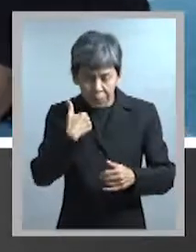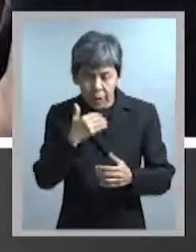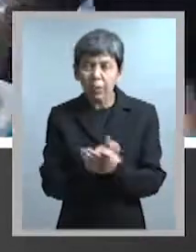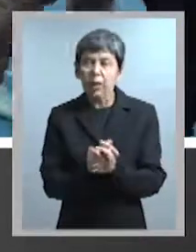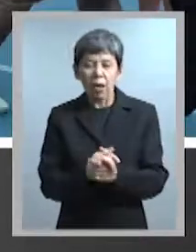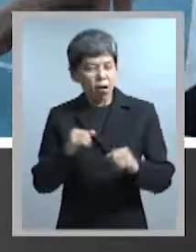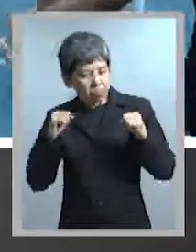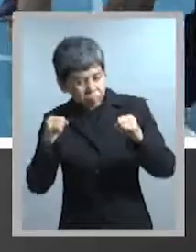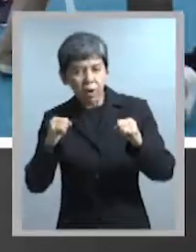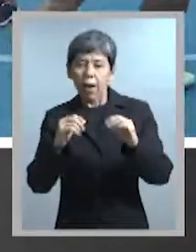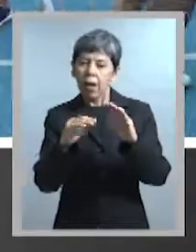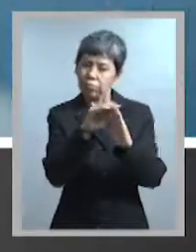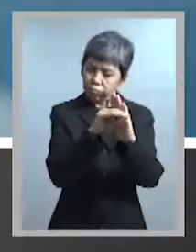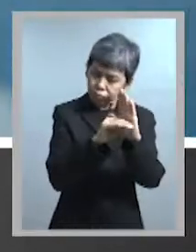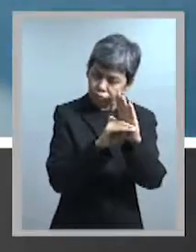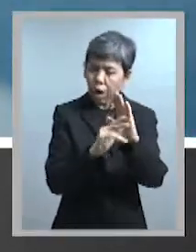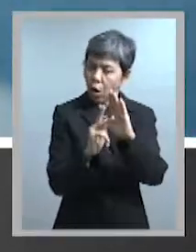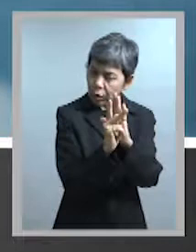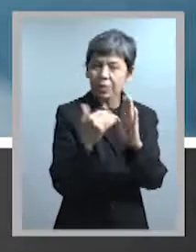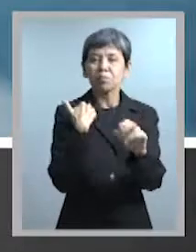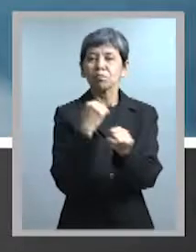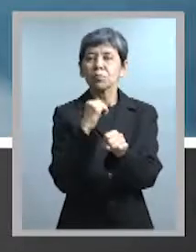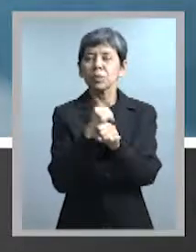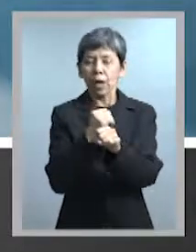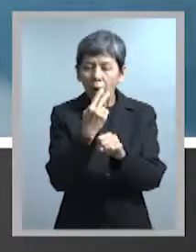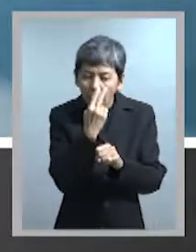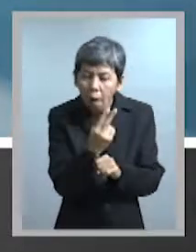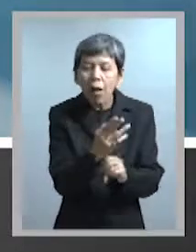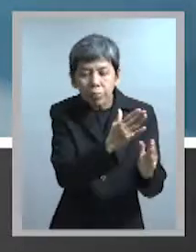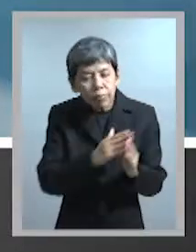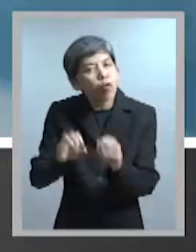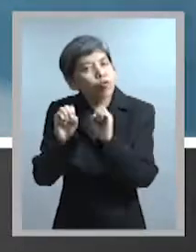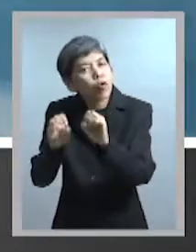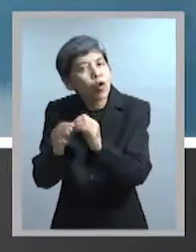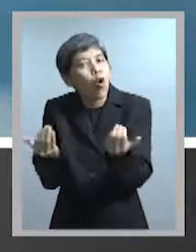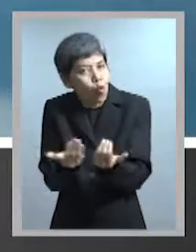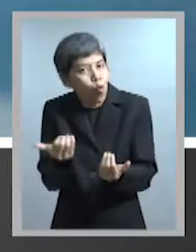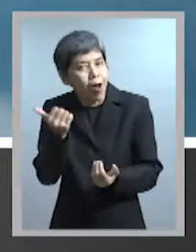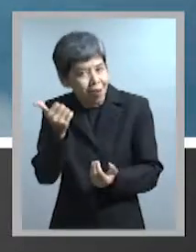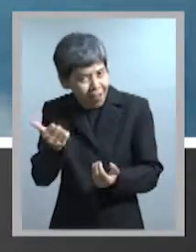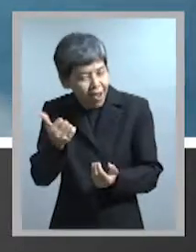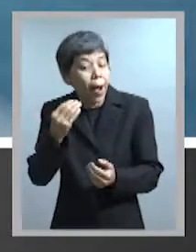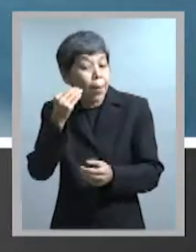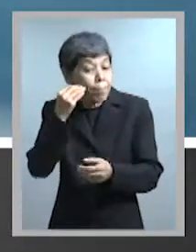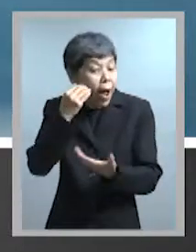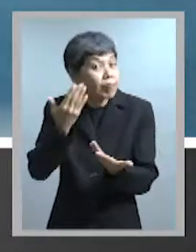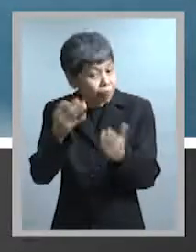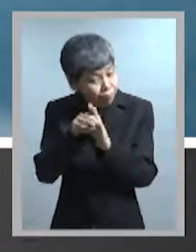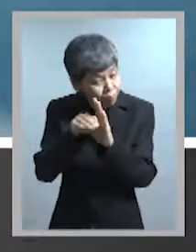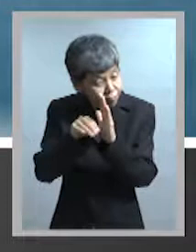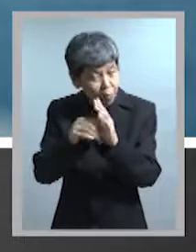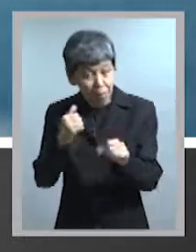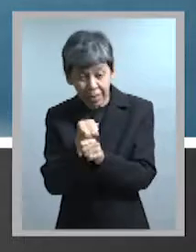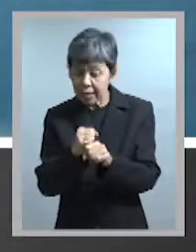มันจะมีทั้งการเชียร์มีทั้งกติกามีทั้งกฎเนี่ยพ่อแม่สามารถเอาไปเทรนนิ่งลูกได้เลยแล้วก็เป็นเกมที่อยู่ในบ้านในเขา